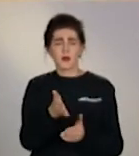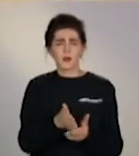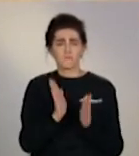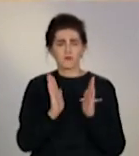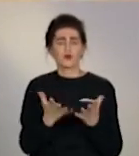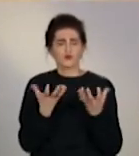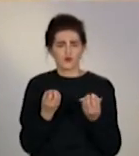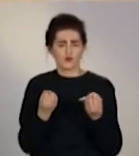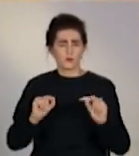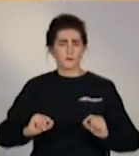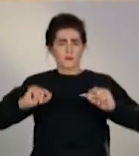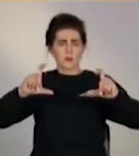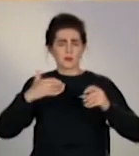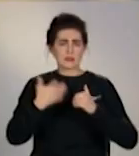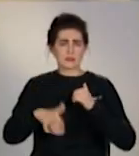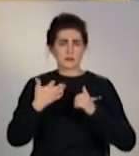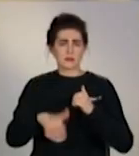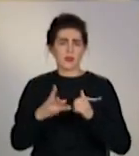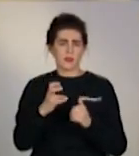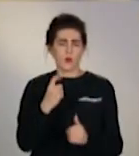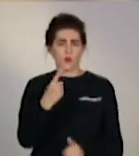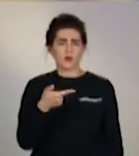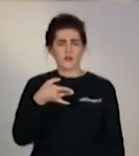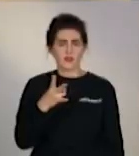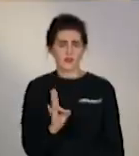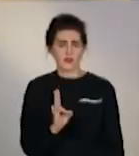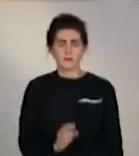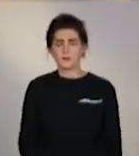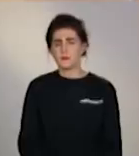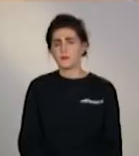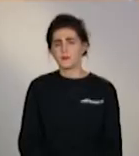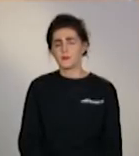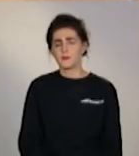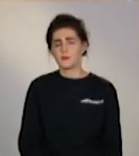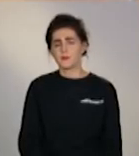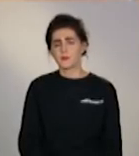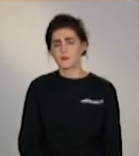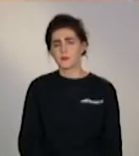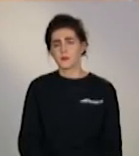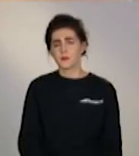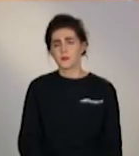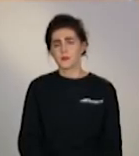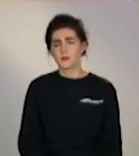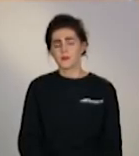випічку знову зросте, в середньому – на гривню. Семенчихіна, Володимир Бозубліков, телеканал «Донбас».